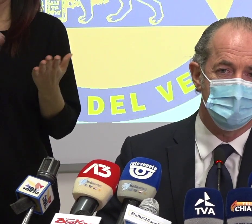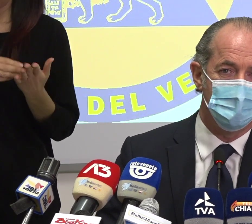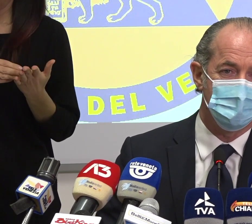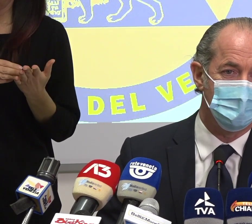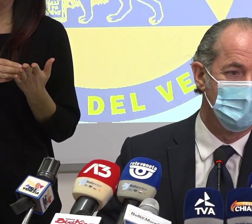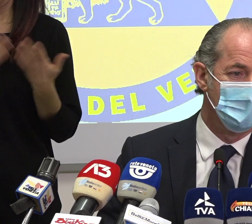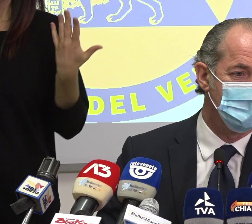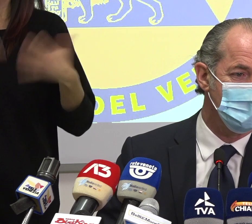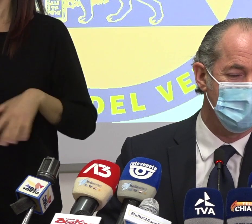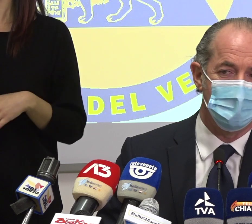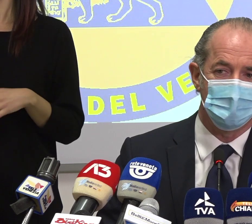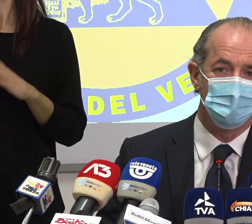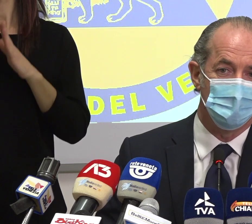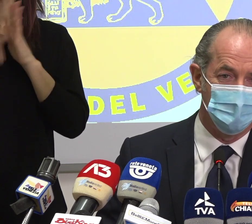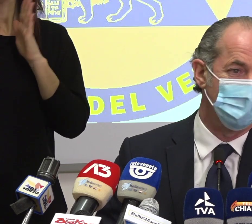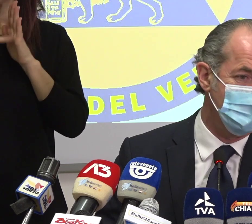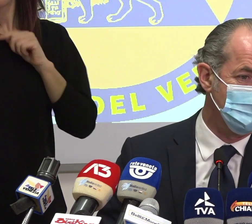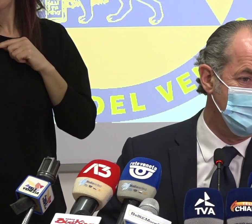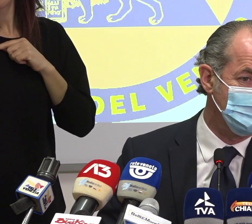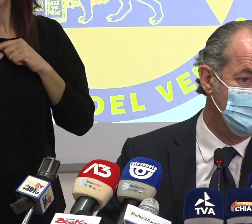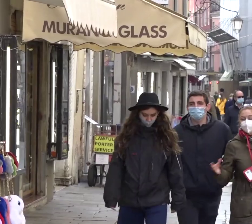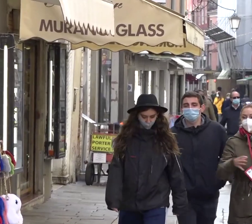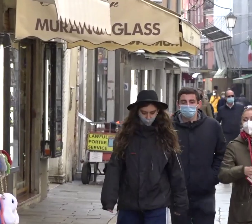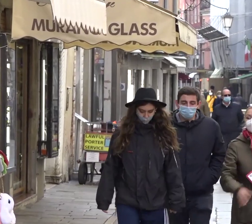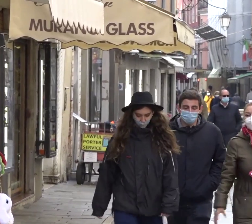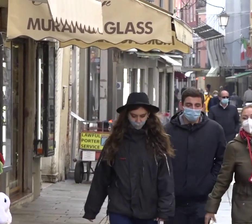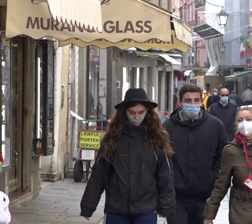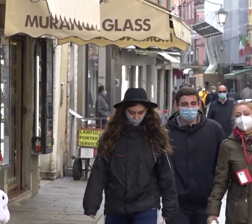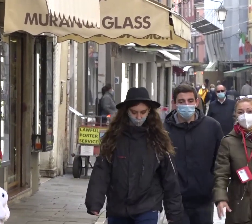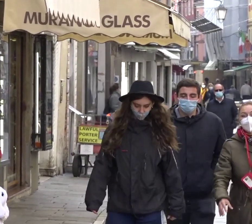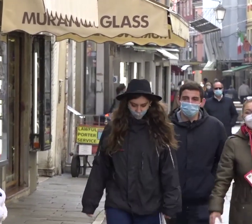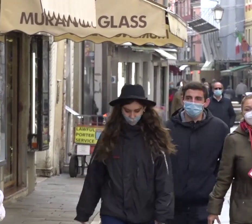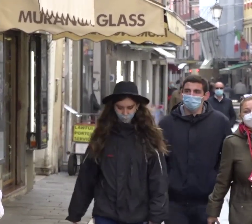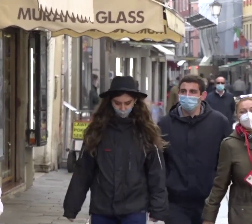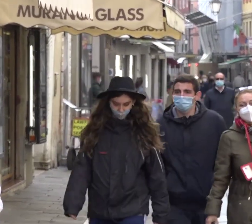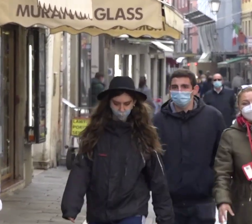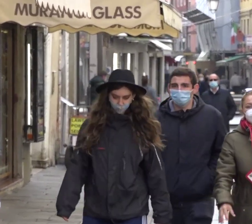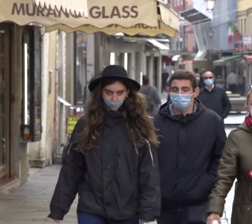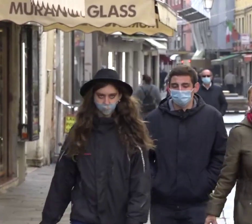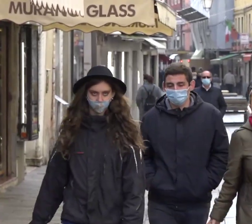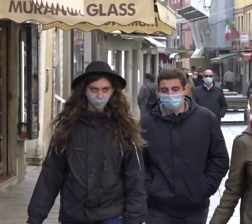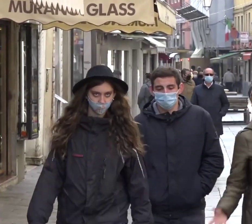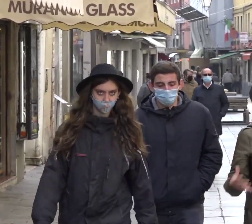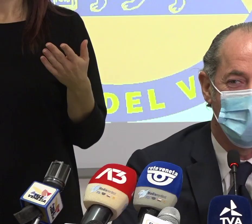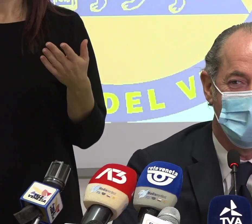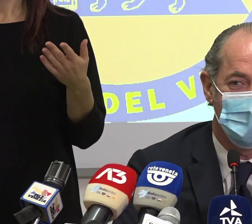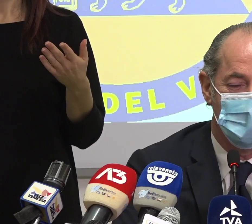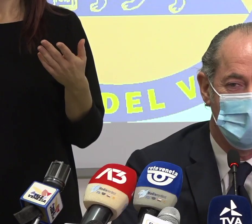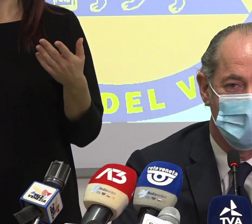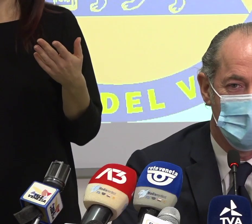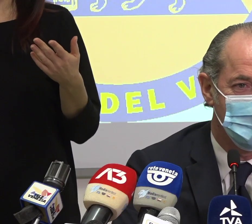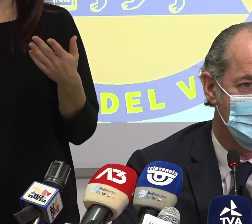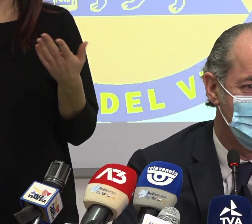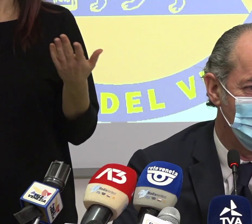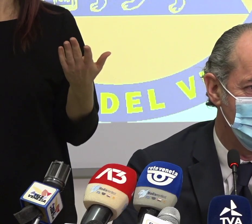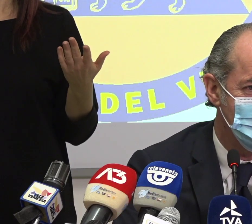12 mesi di cercare anche di uniformare i dati la crisi di governo non facilita certo il lavoro nell'emergenza pandemica tuttavia